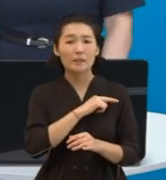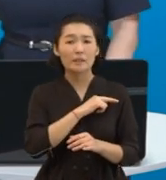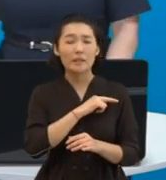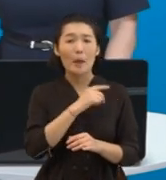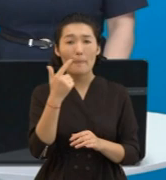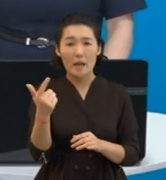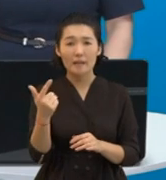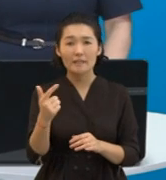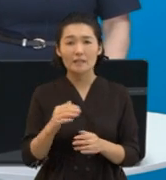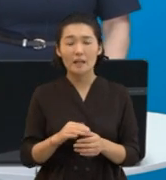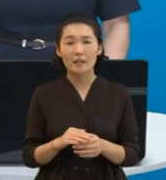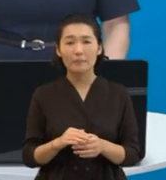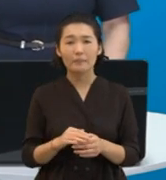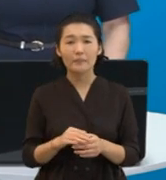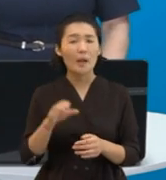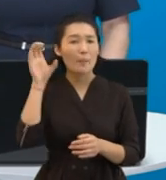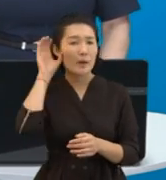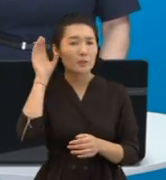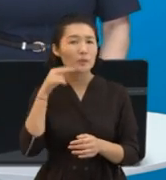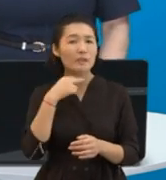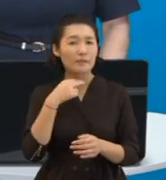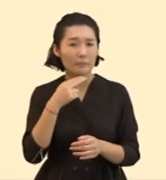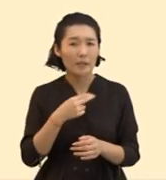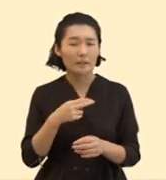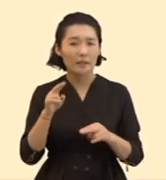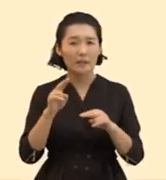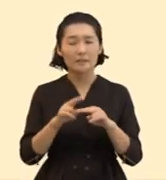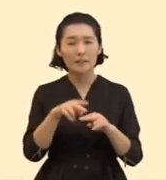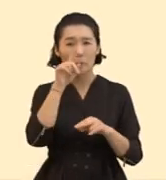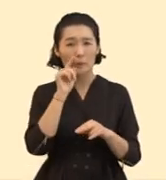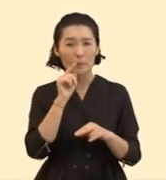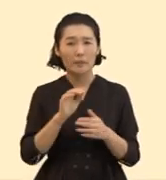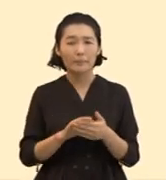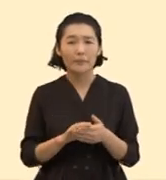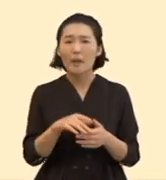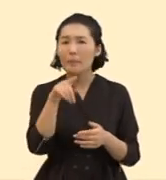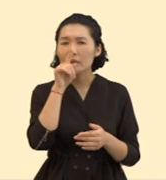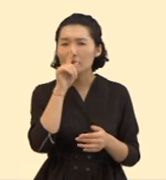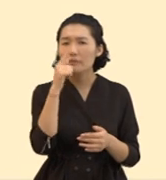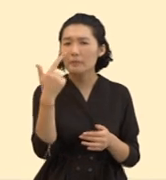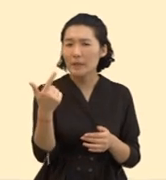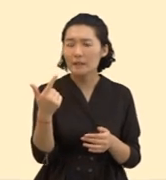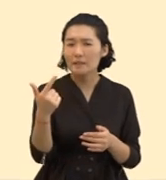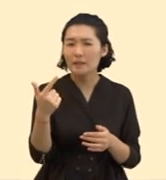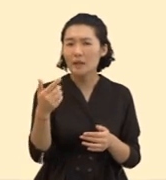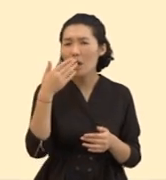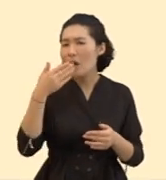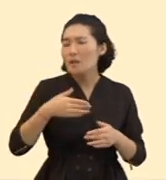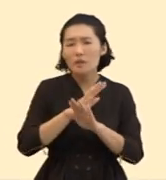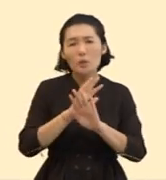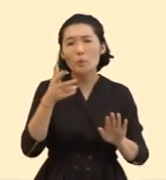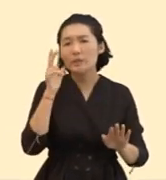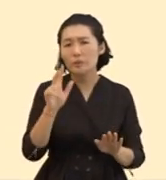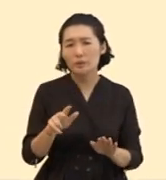послушайте внимательно эту сказку селе удобно молчаливый мягкий знак совсем не любит скучать